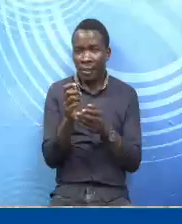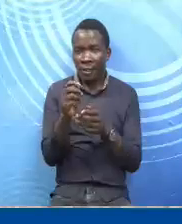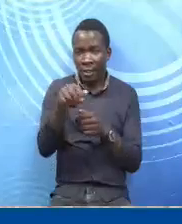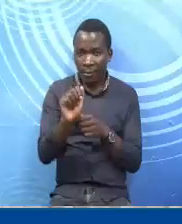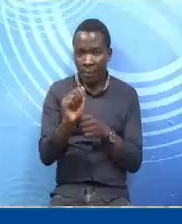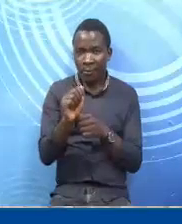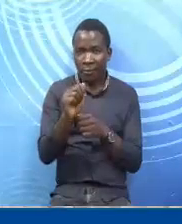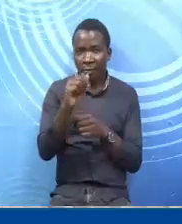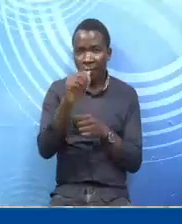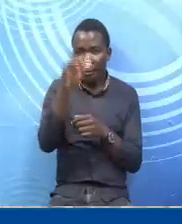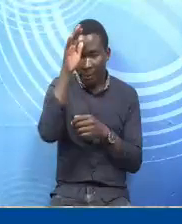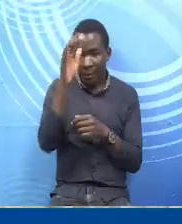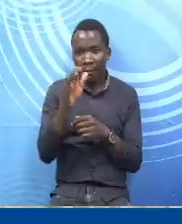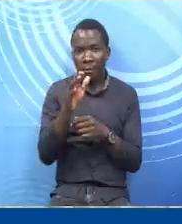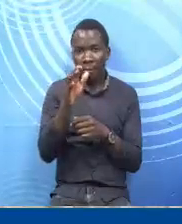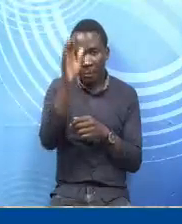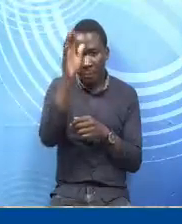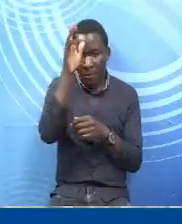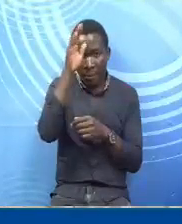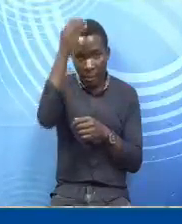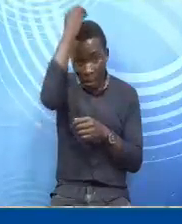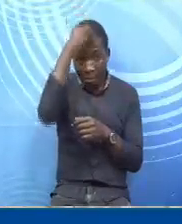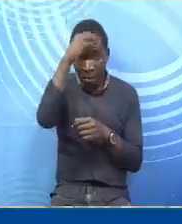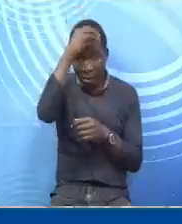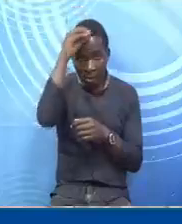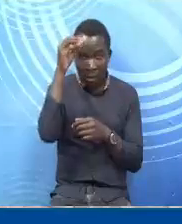se w'imfubyi, nibwo se w'abatishoboye, nibwo